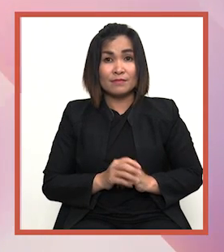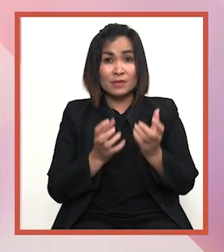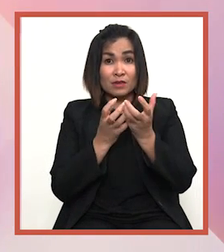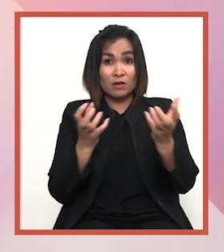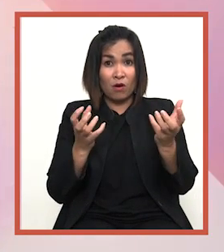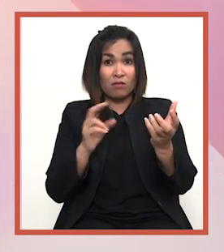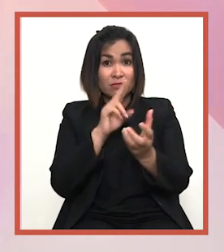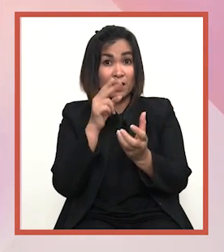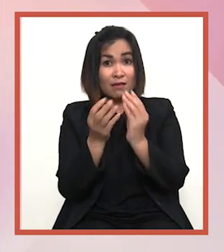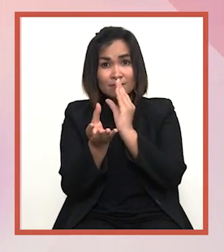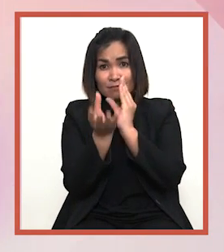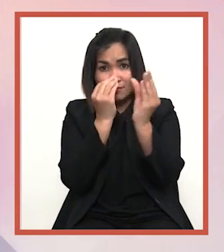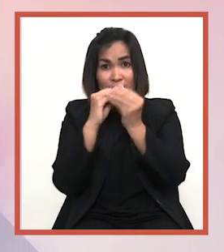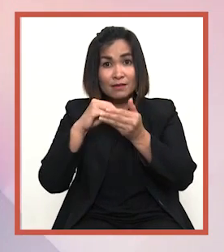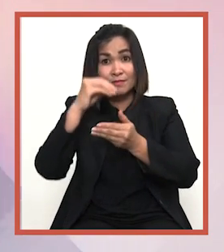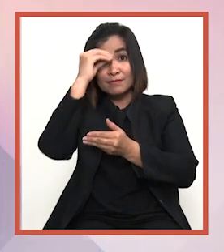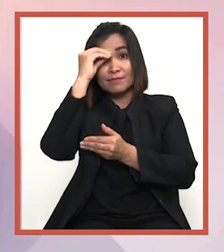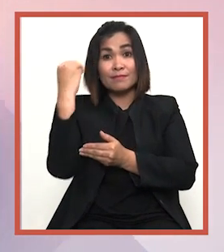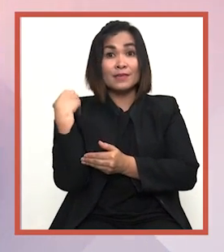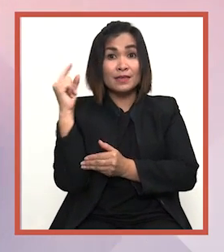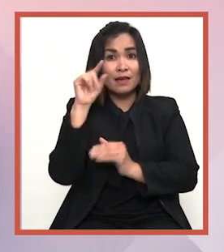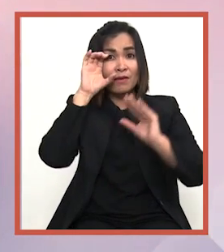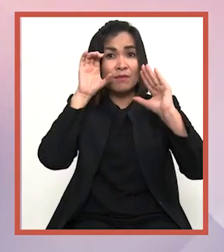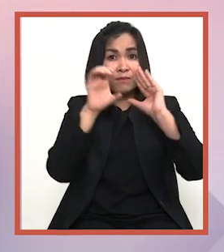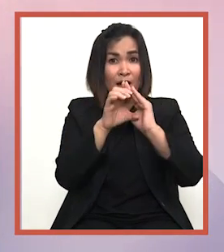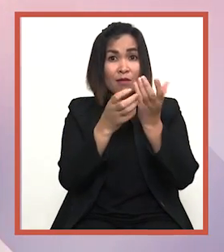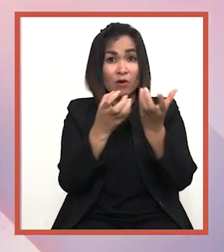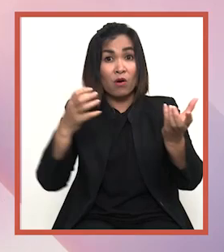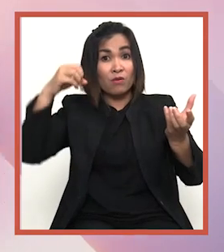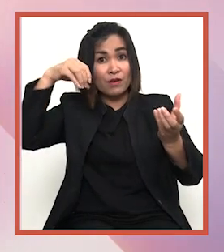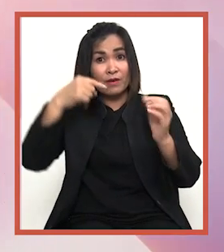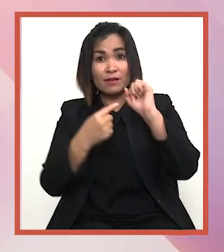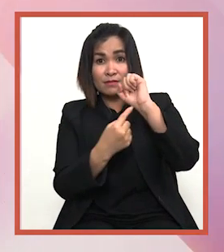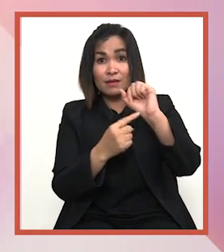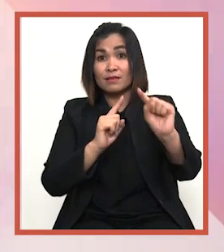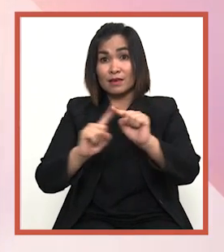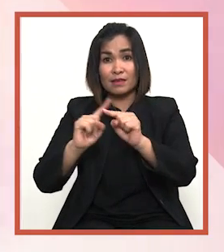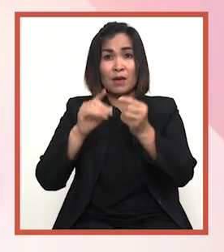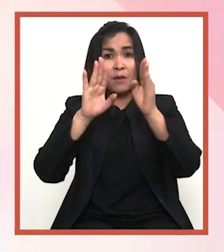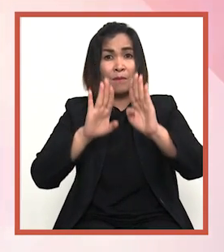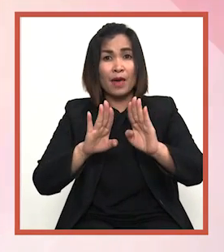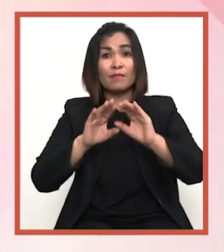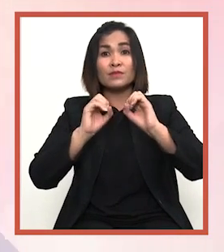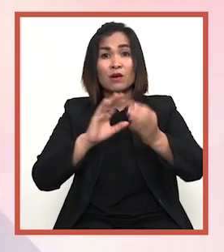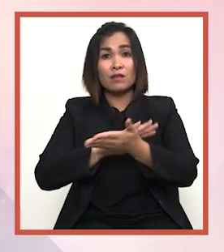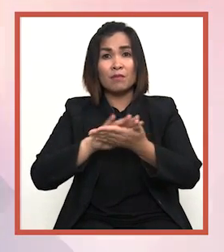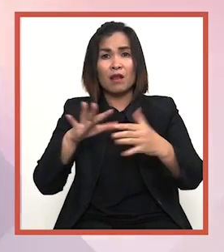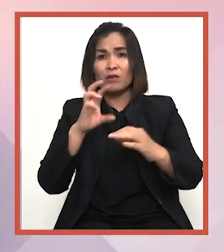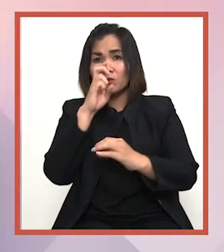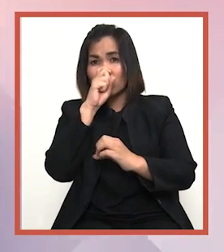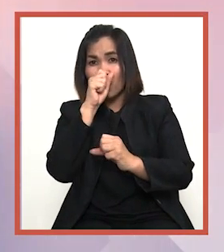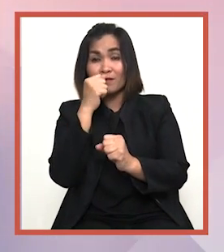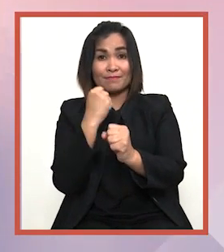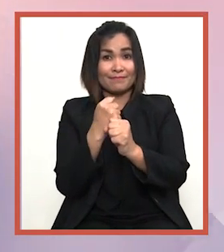สื่อที่เราจะใช้เรียนในวันนี้นะครับเป็นภาพอุปกรณ์ไฟฟ้าและสัญลักษณ์นะฮะแล้วก็แบบทดสอบหลังการสอน